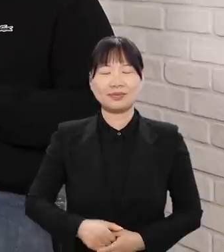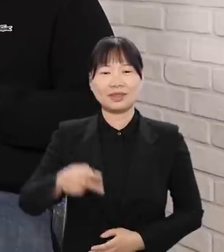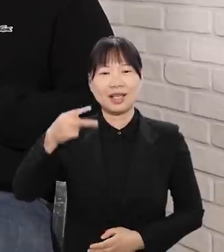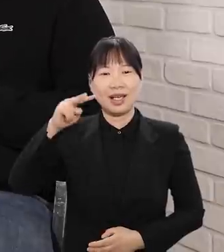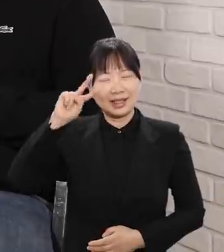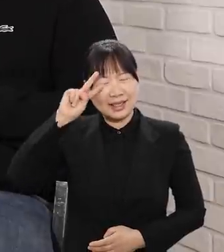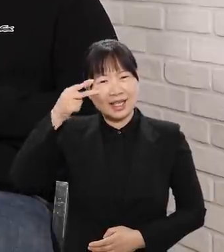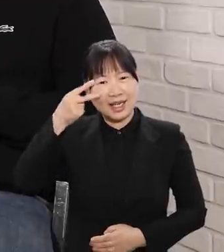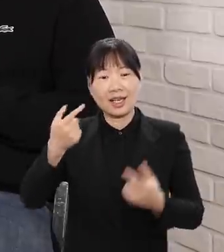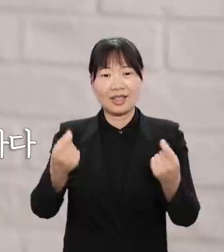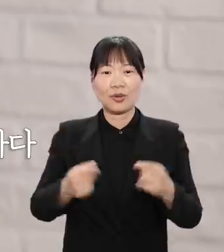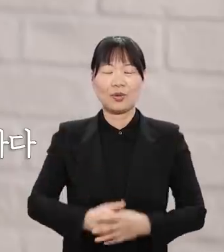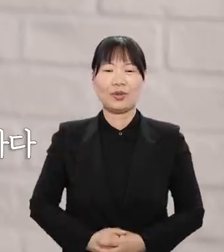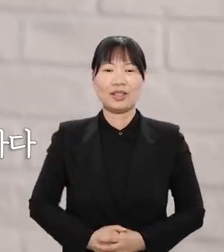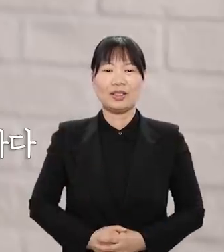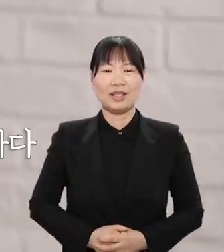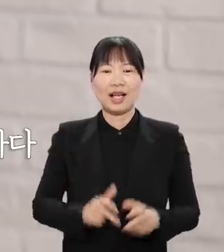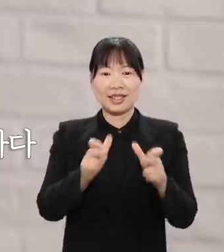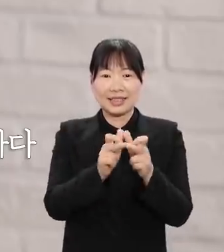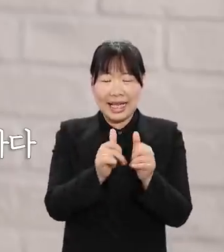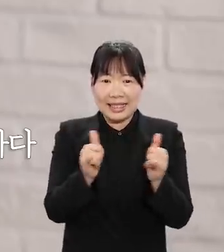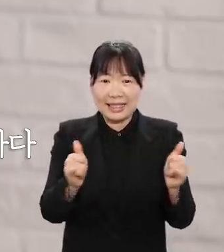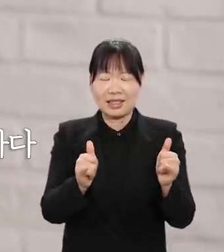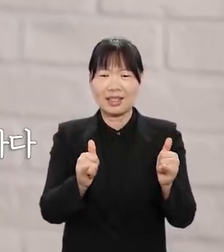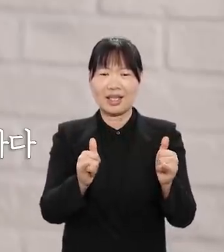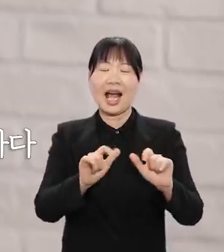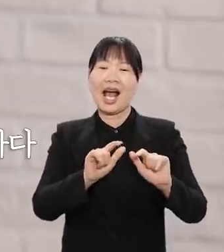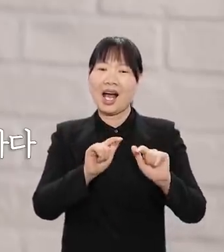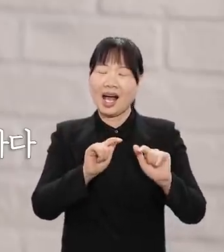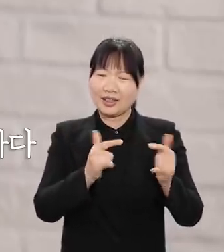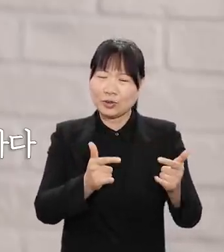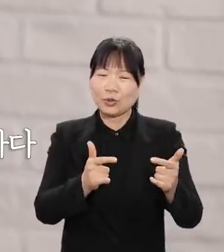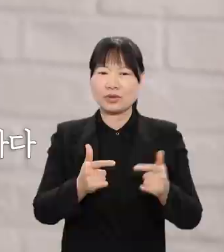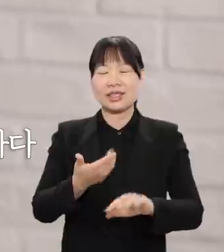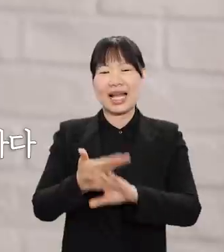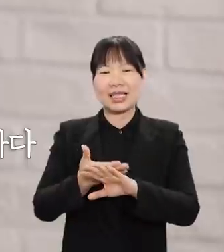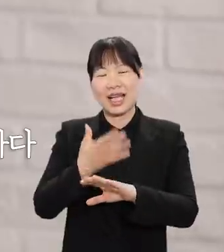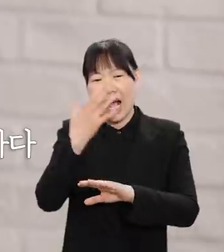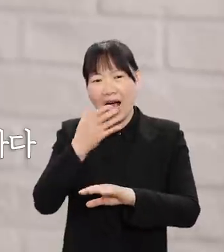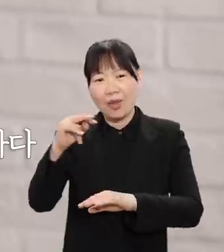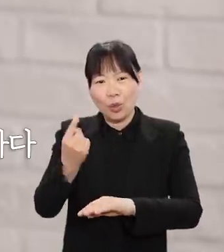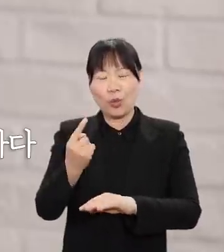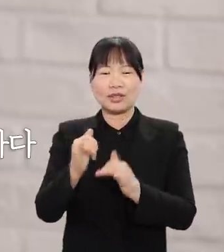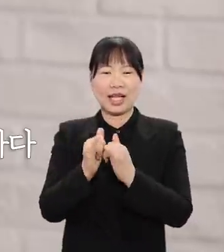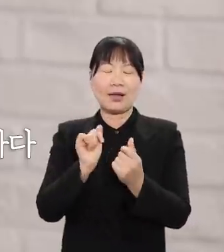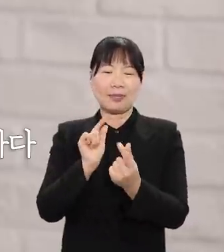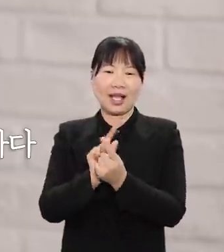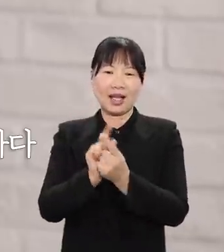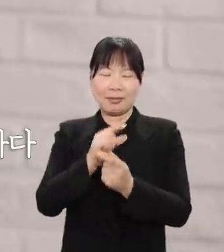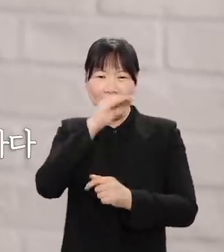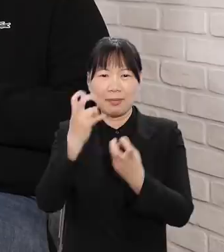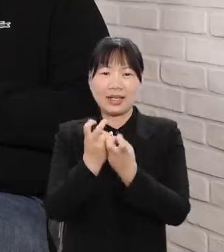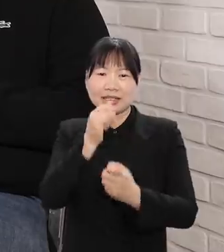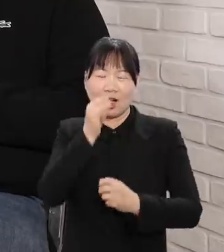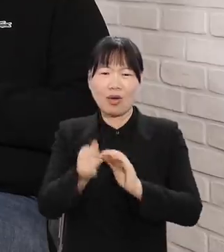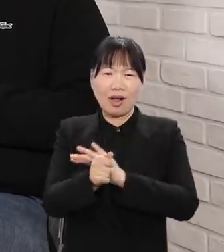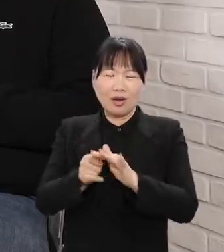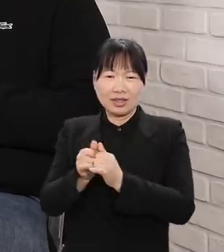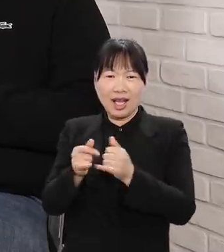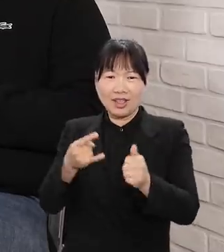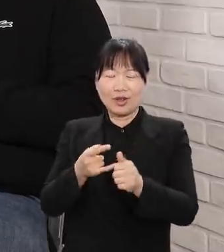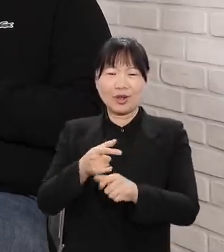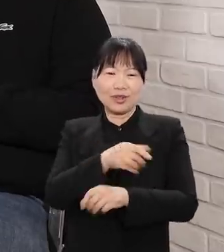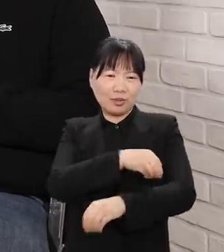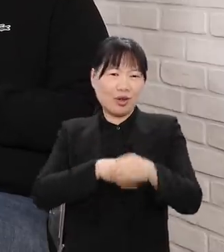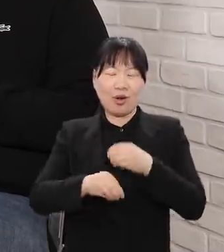큰 착각이었고요. 그거는 사실 장애인이 아니더라도 사람마다 대하는 옳은 방식이 따로 있잖아요. 좀